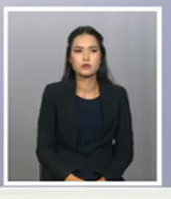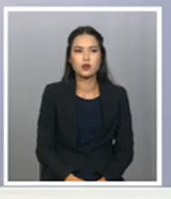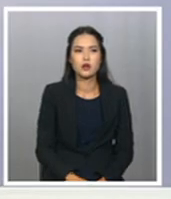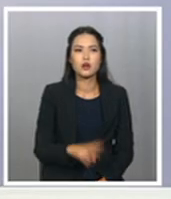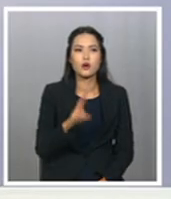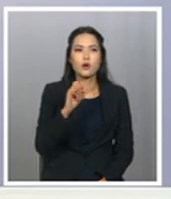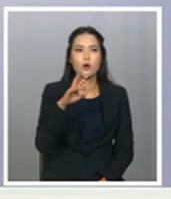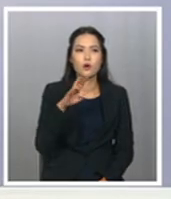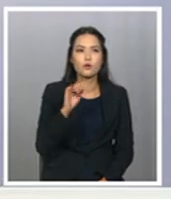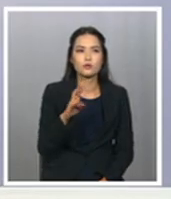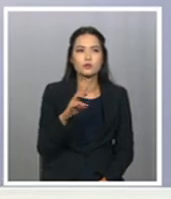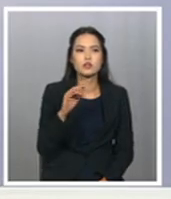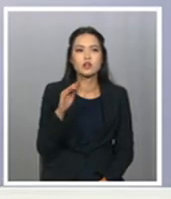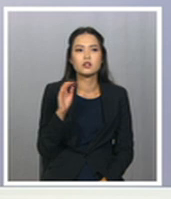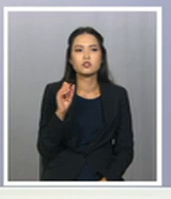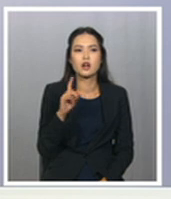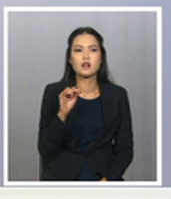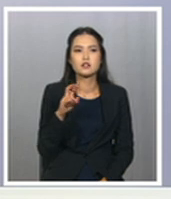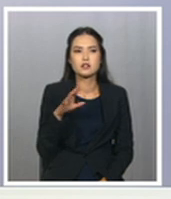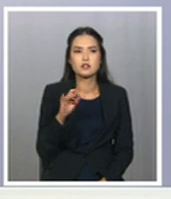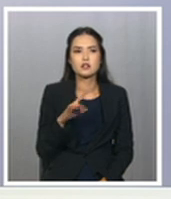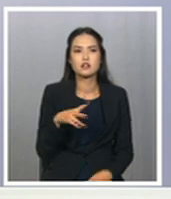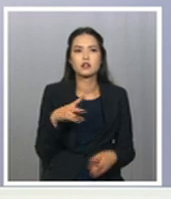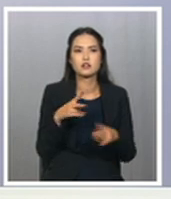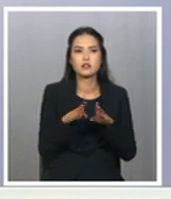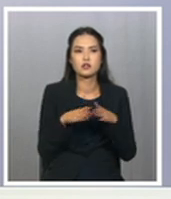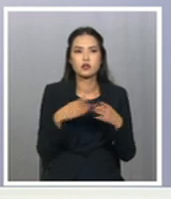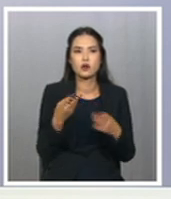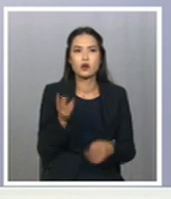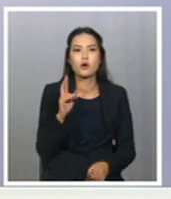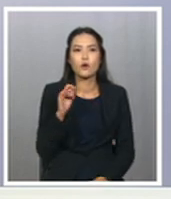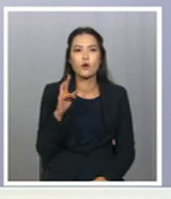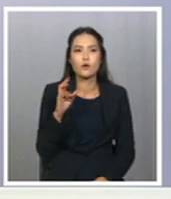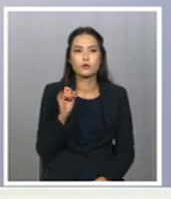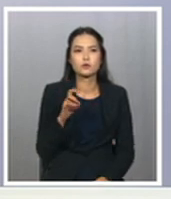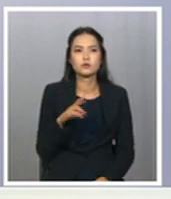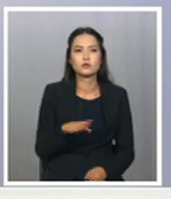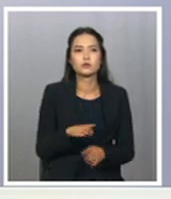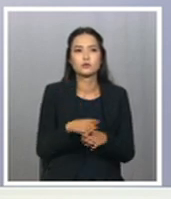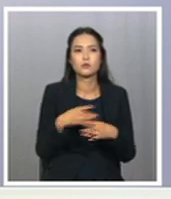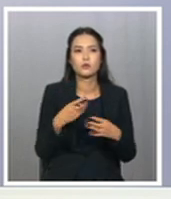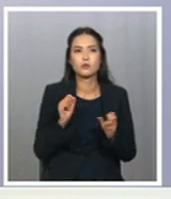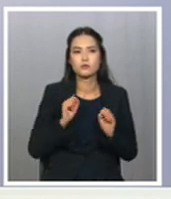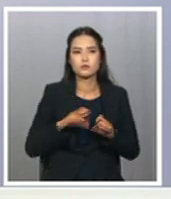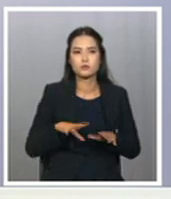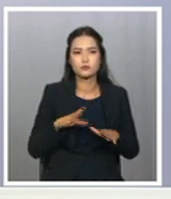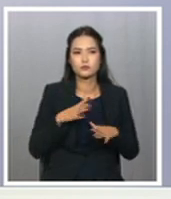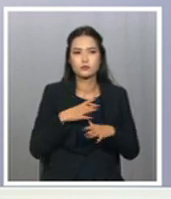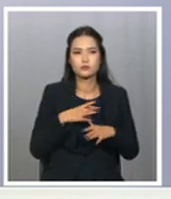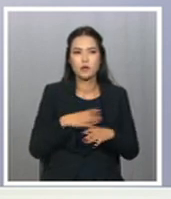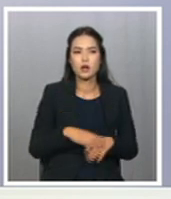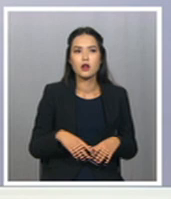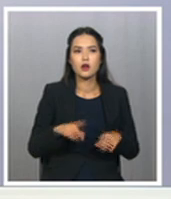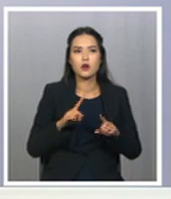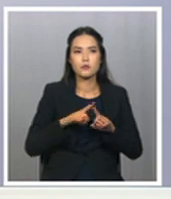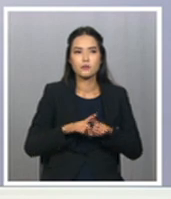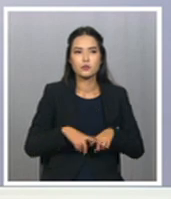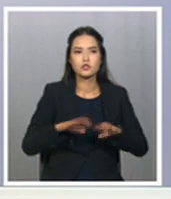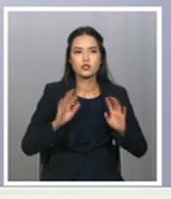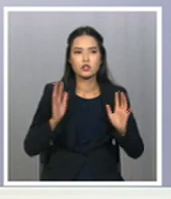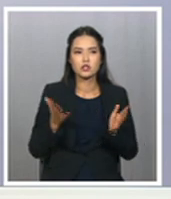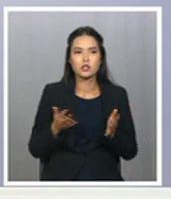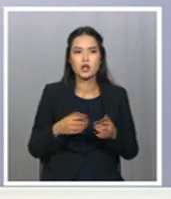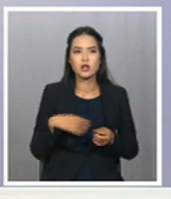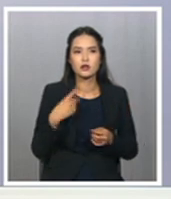Конус пен жазықтықтың қиылысуы конустың бөлігі болуы мүмкін. Бұл жағдайда